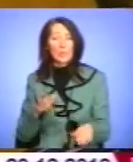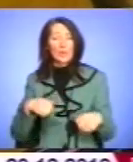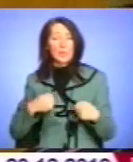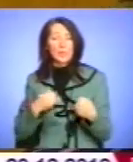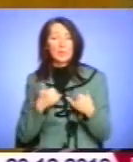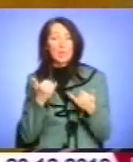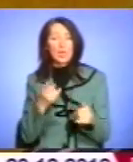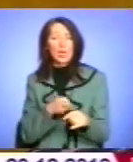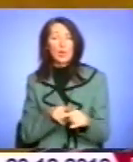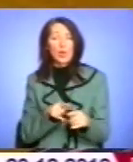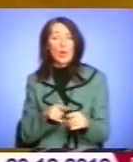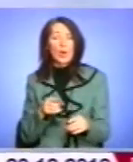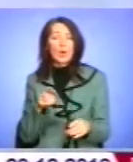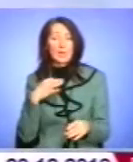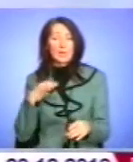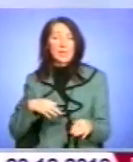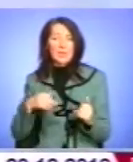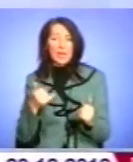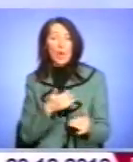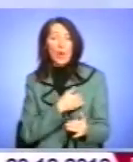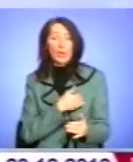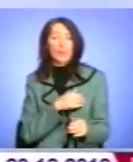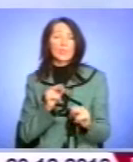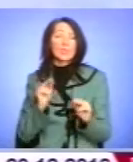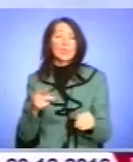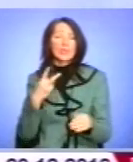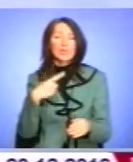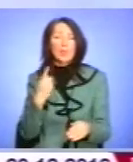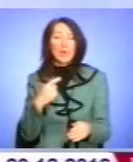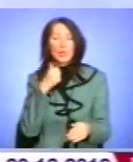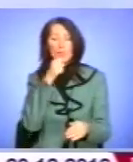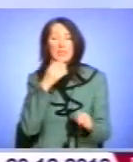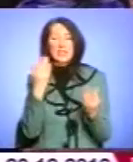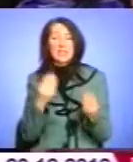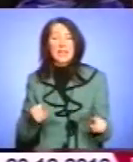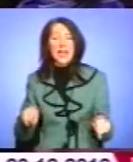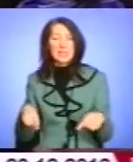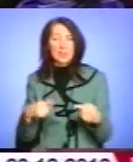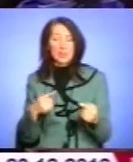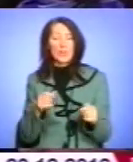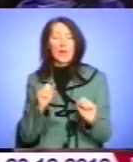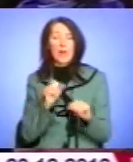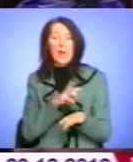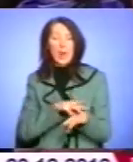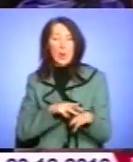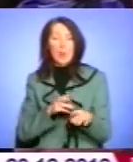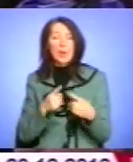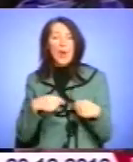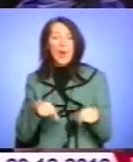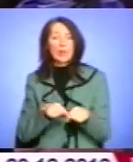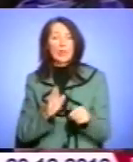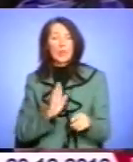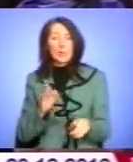цього. В крайньому випадку він зараз хоче. З нагоди 21-ї річниці з дня заснування правоохоронних органів відбулося урочисте